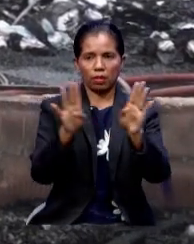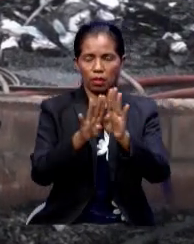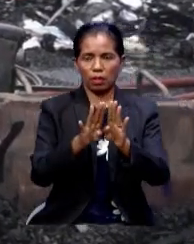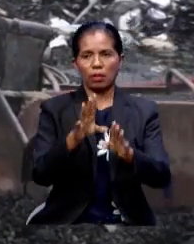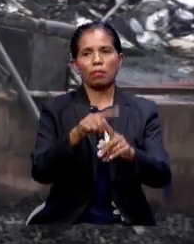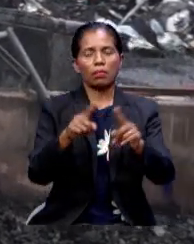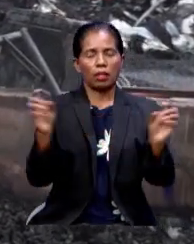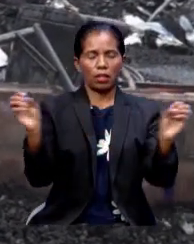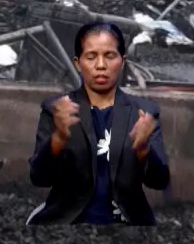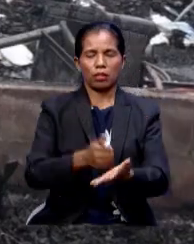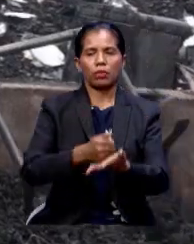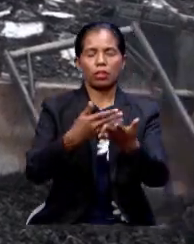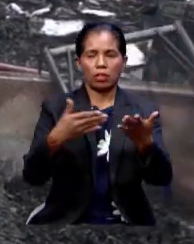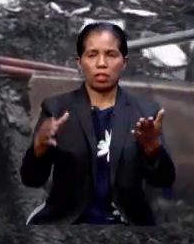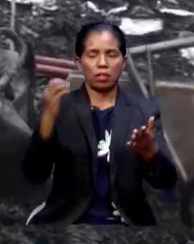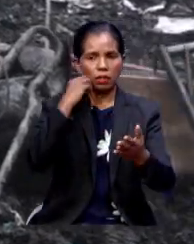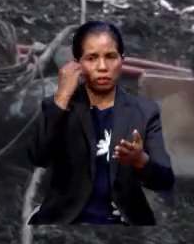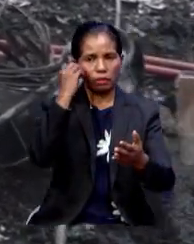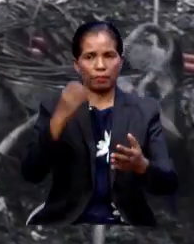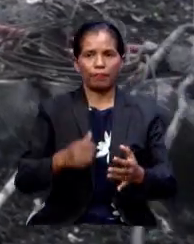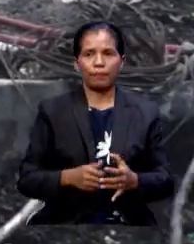consegue salva sasan umalaran.